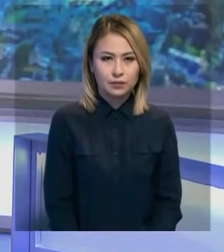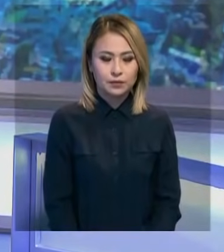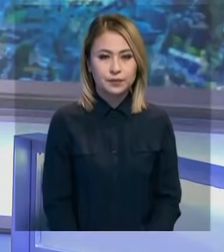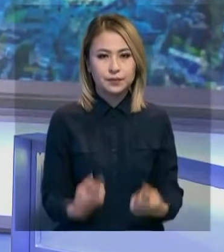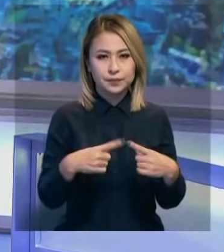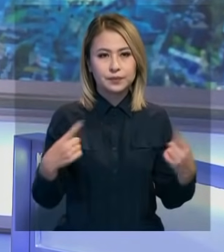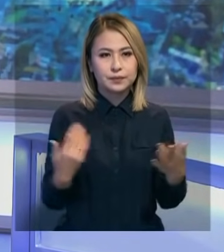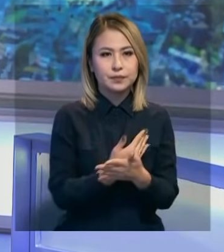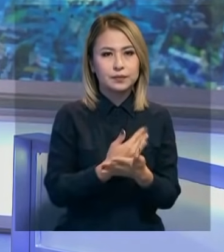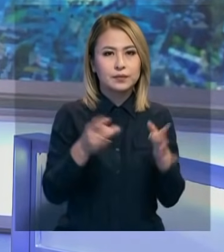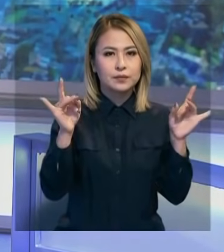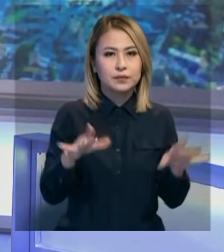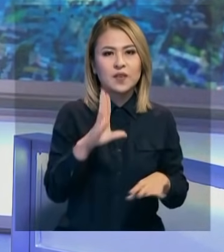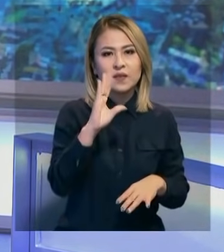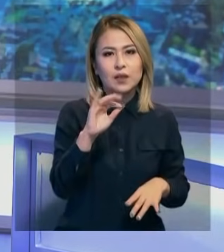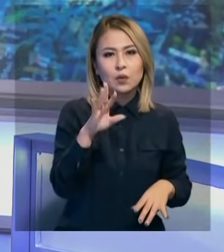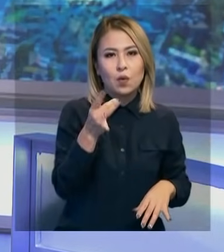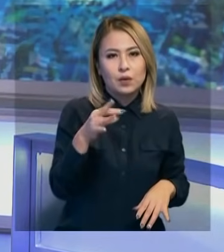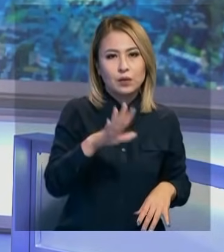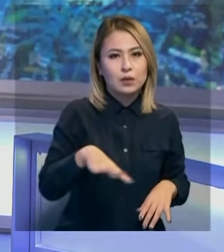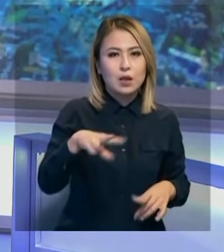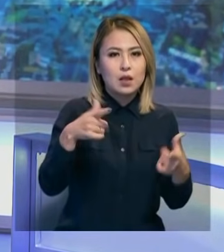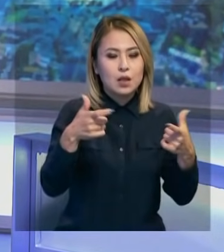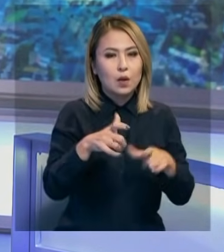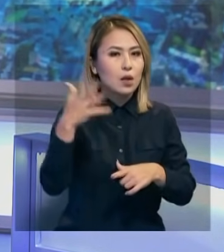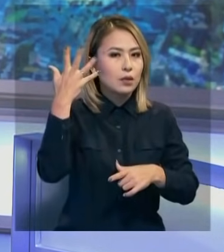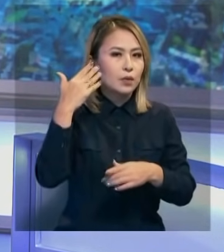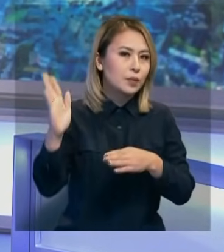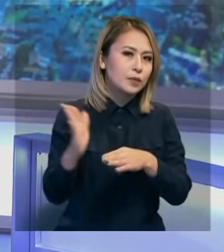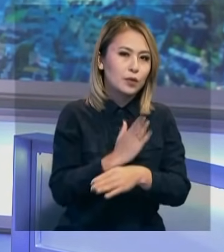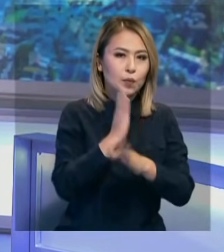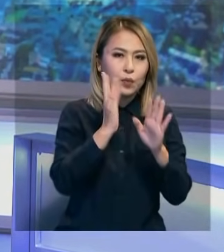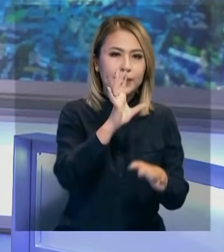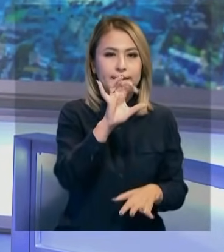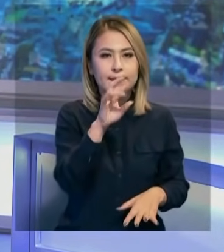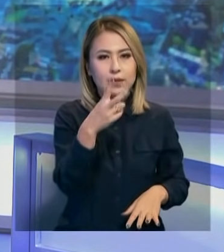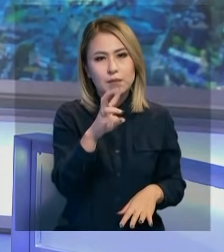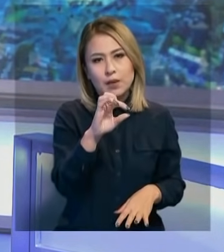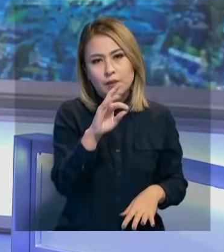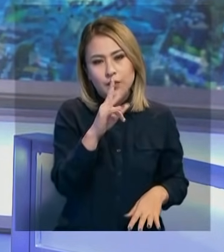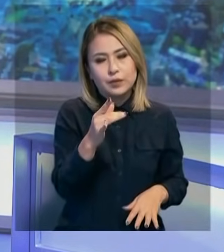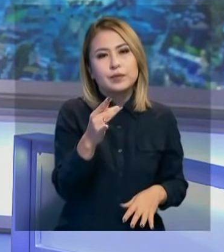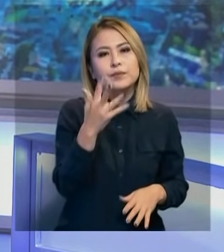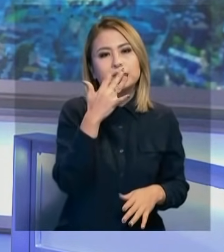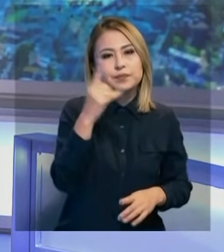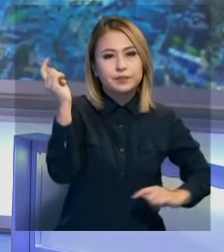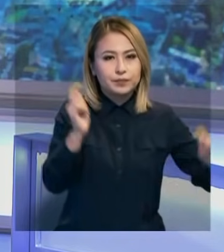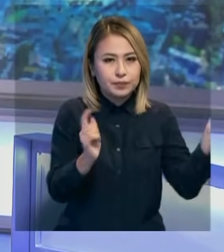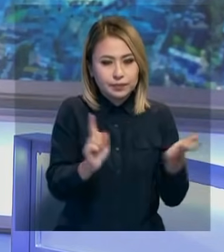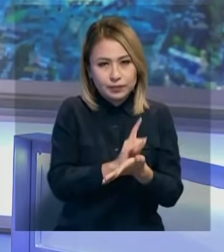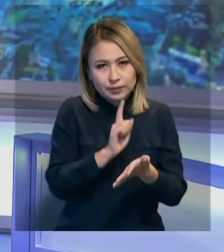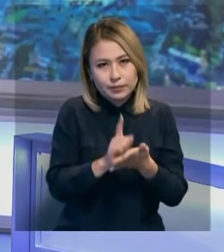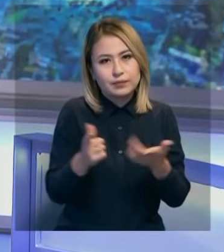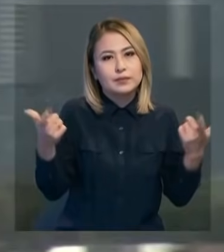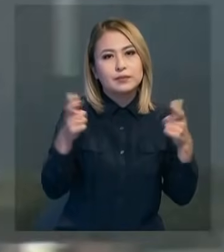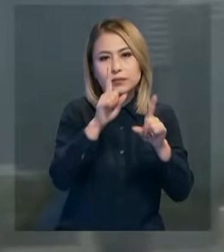Өзгеде ақпараттар, Австралияның Виктория штатында локдаун алынып тасталады. Сидней мен Мелбурнға шетелден келетіндер міндетті